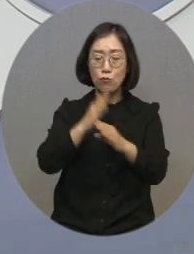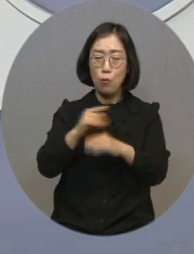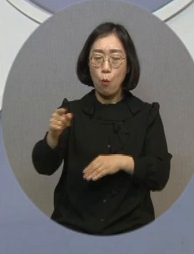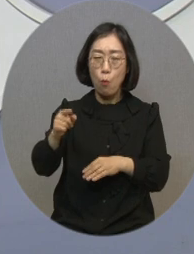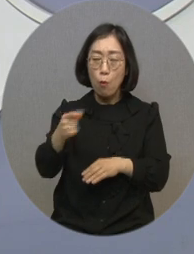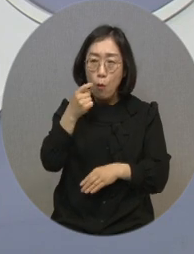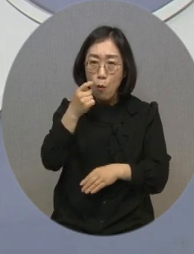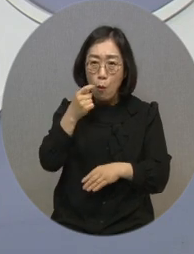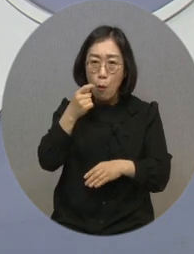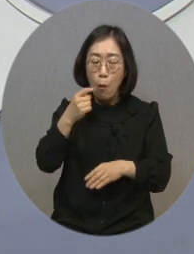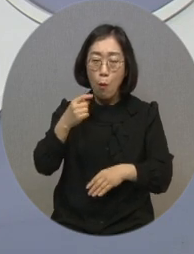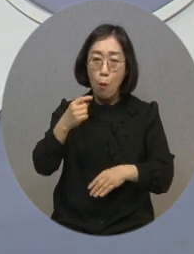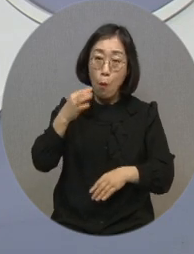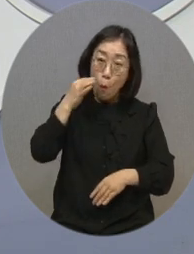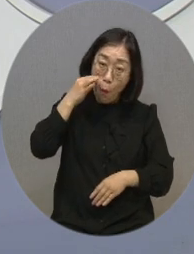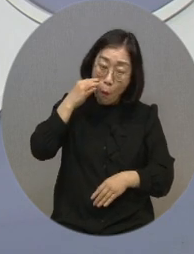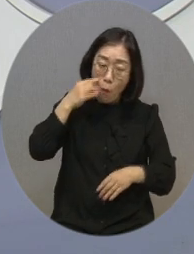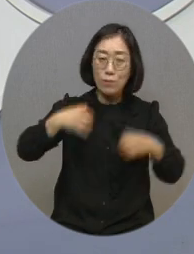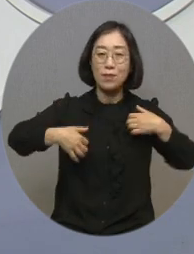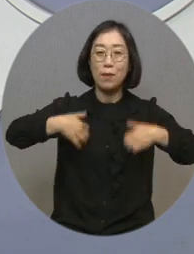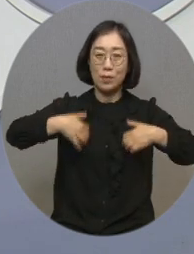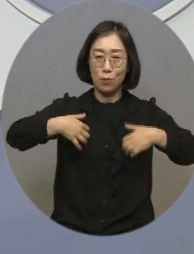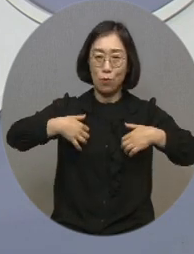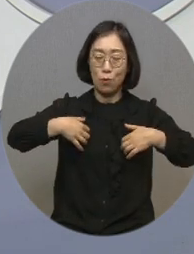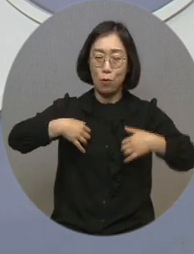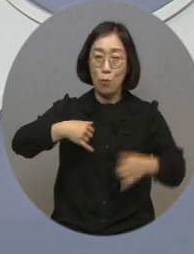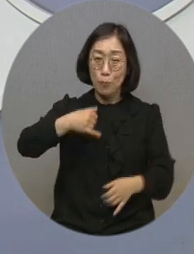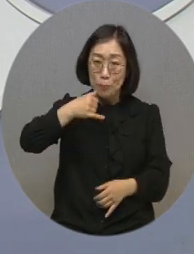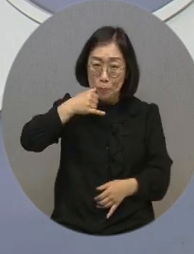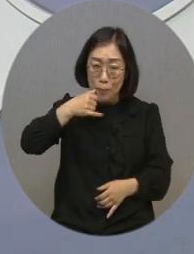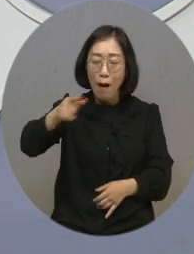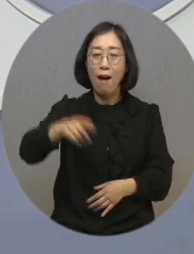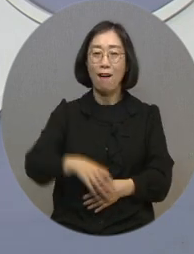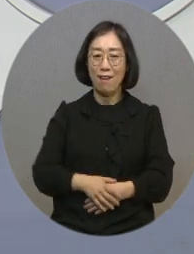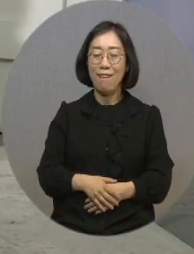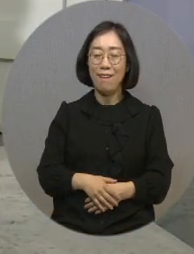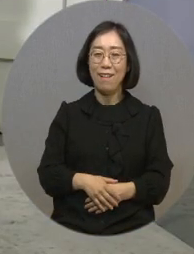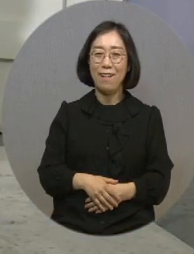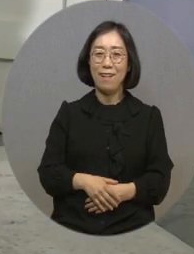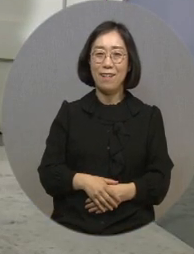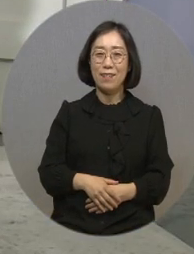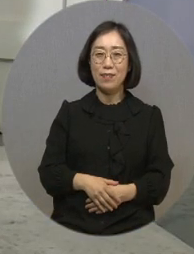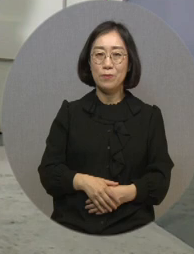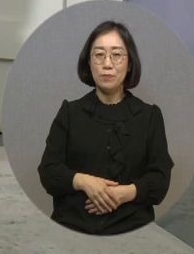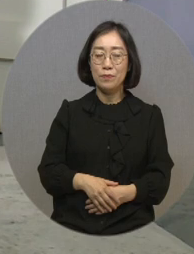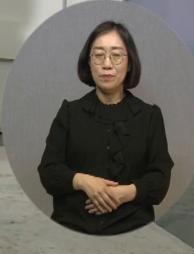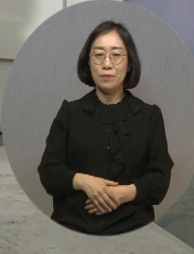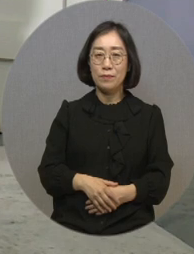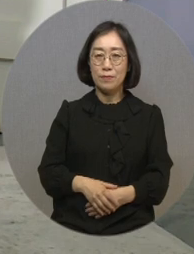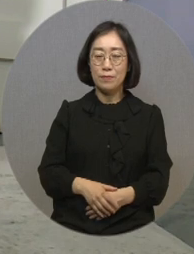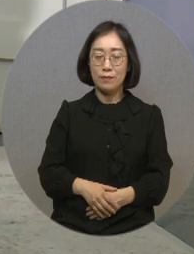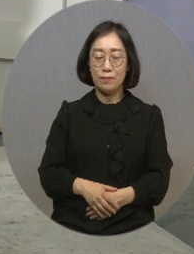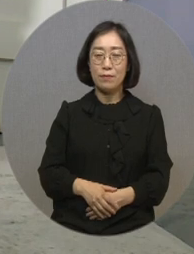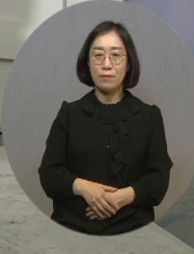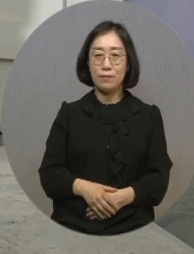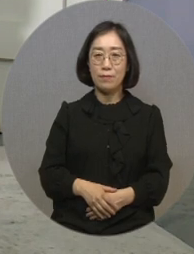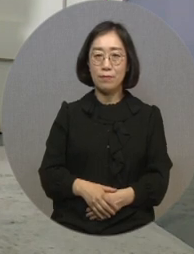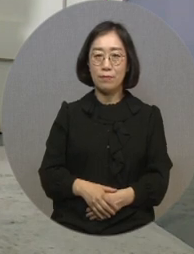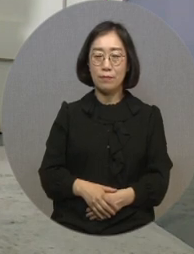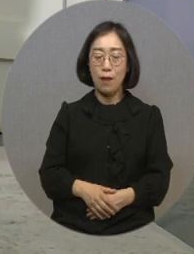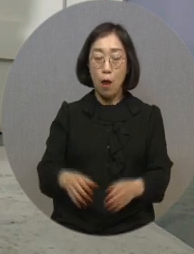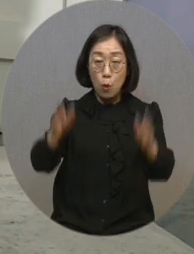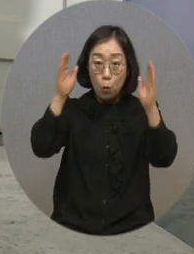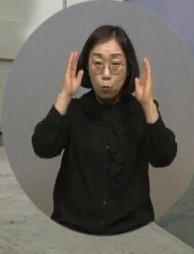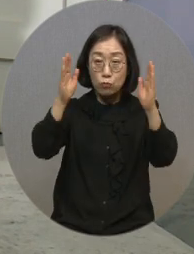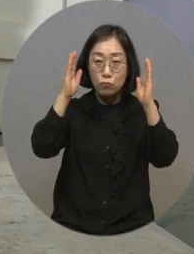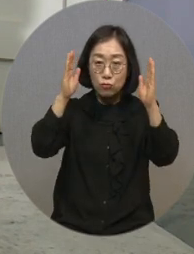자체가. 그래서 이제 뭐든지 좀 재미가 있어야지 신나게 뭔가를 잘할 수 있지 않습니까? 그래서 이제 그 공부를